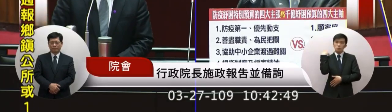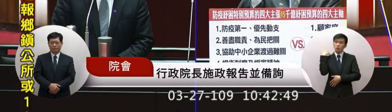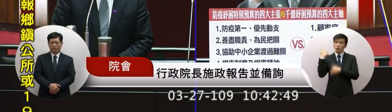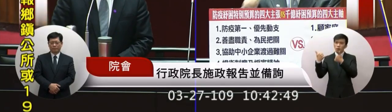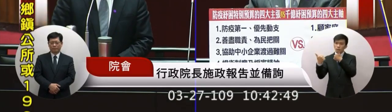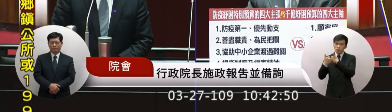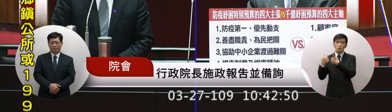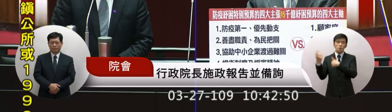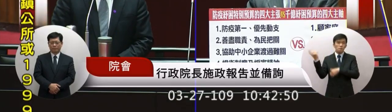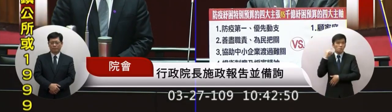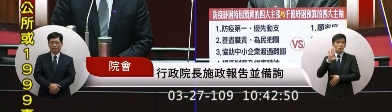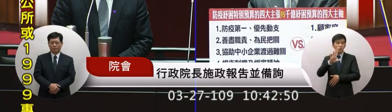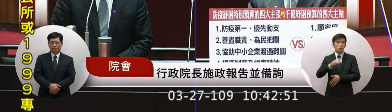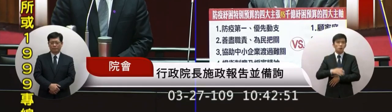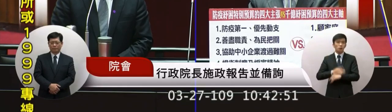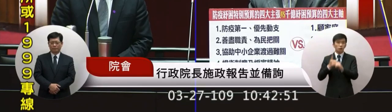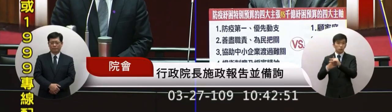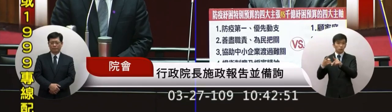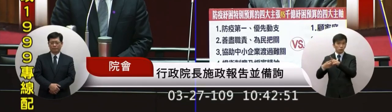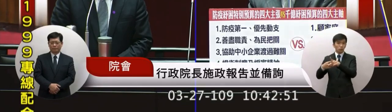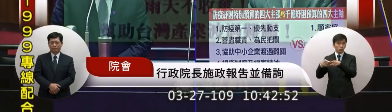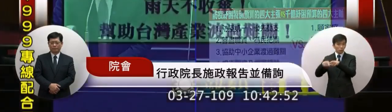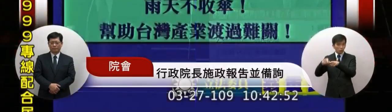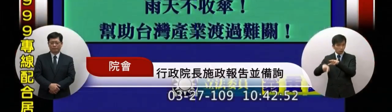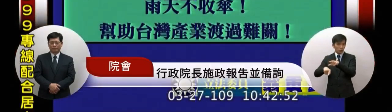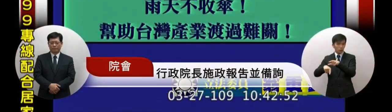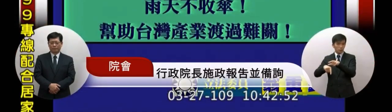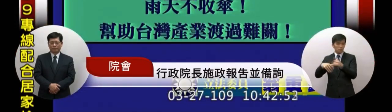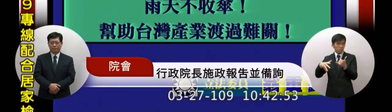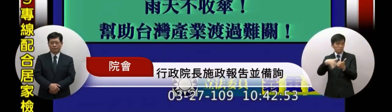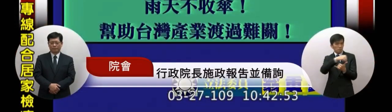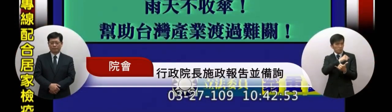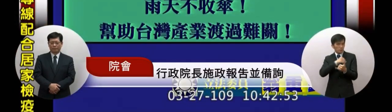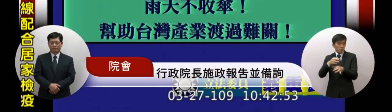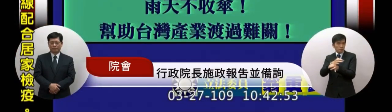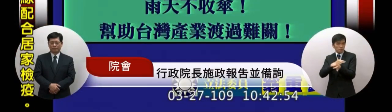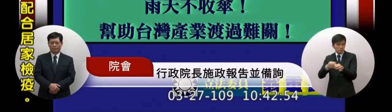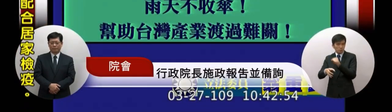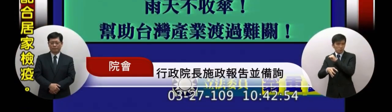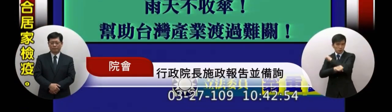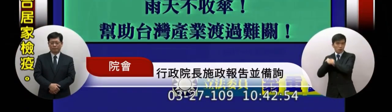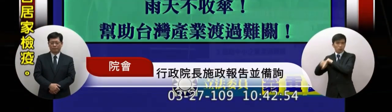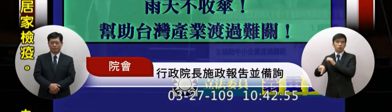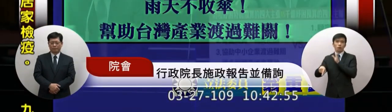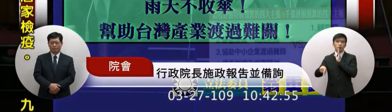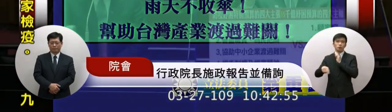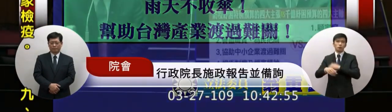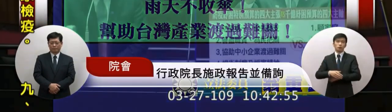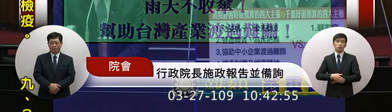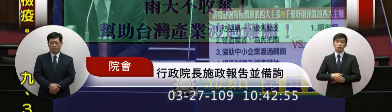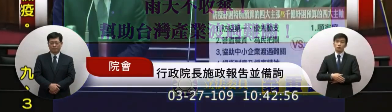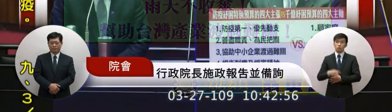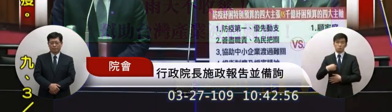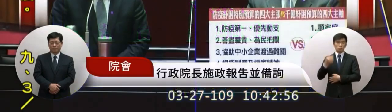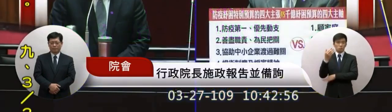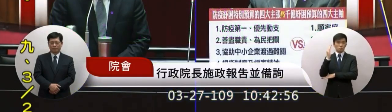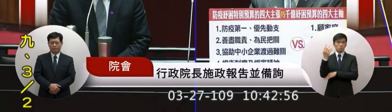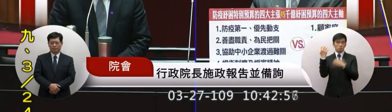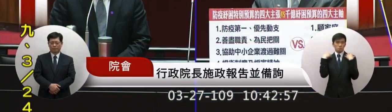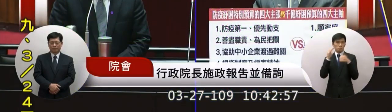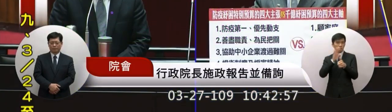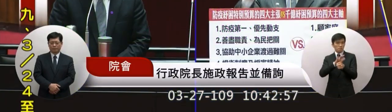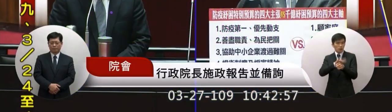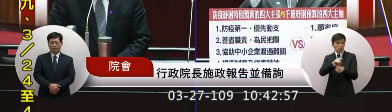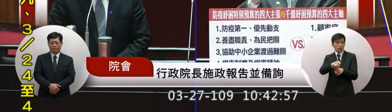讲，中小企业是台湾经济的磐石啦，所以咱一定要好好帮忙伊渡过难